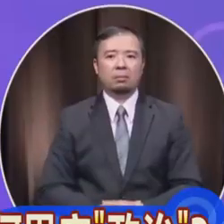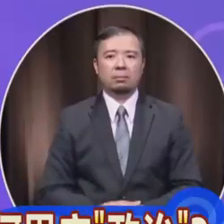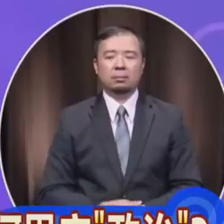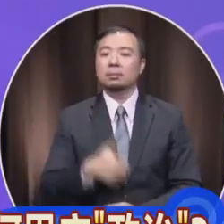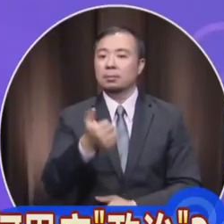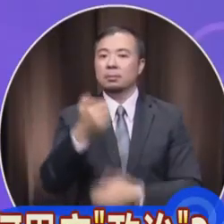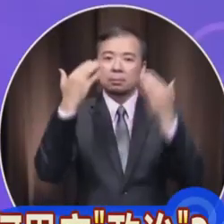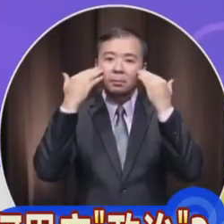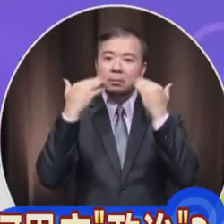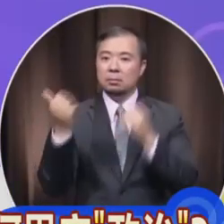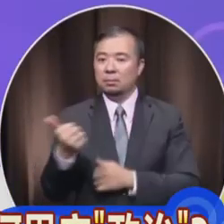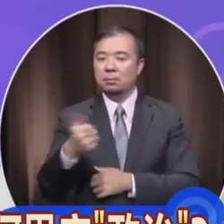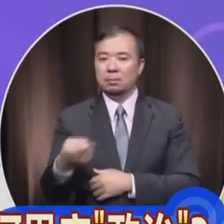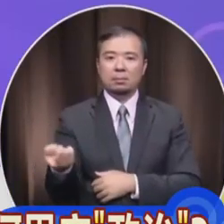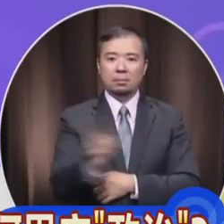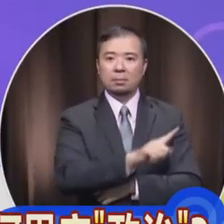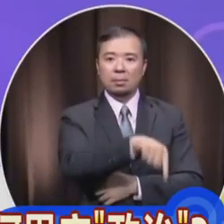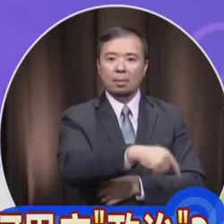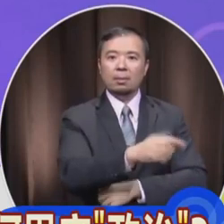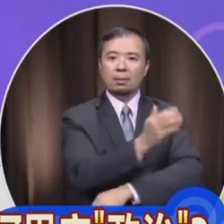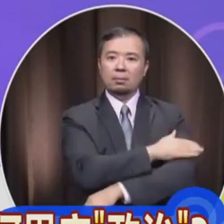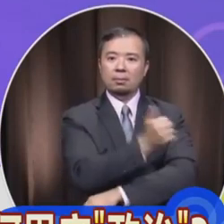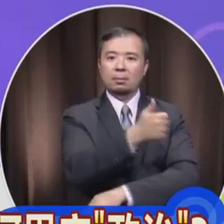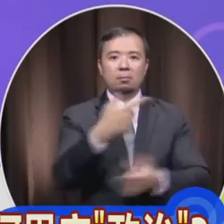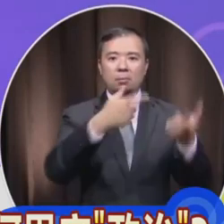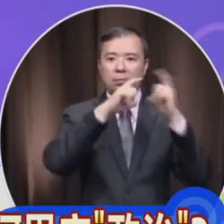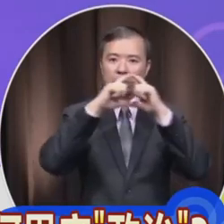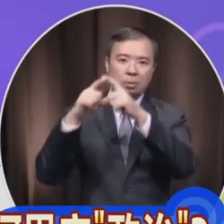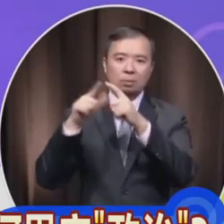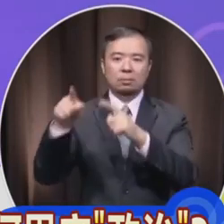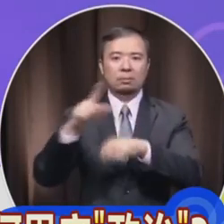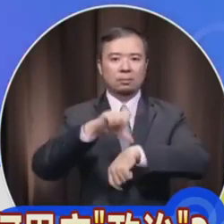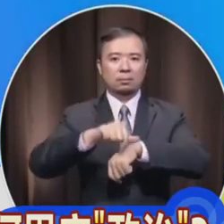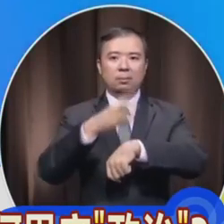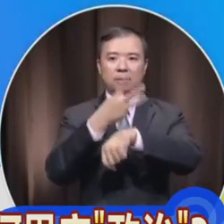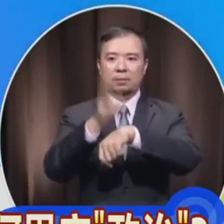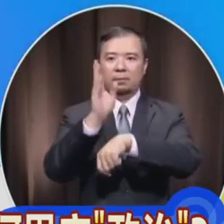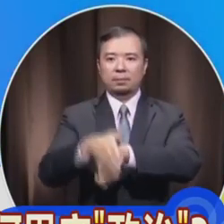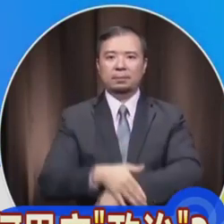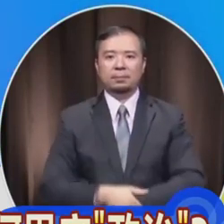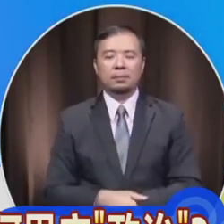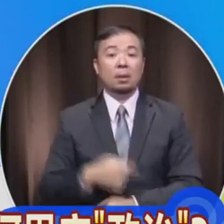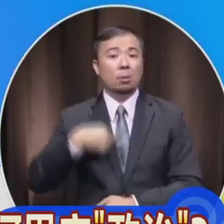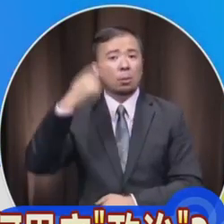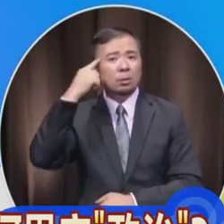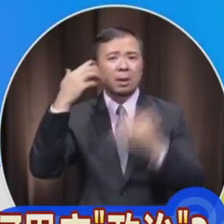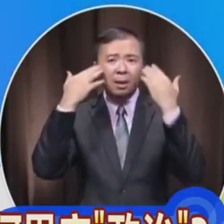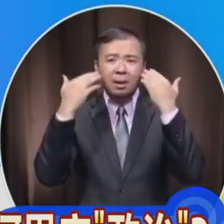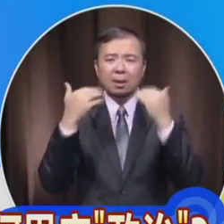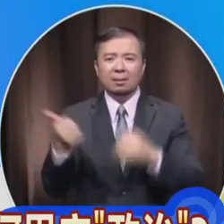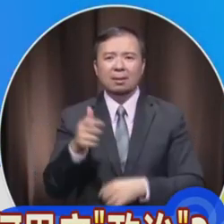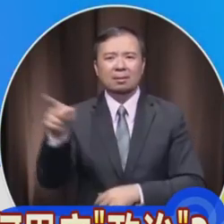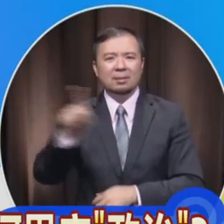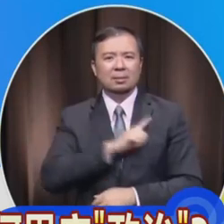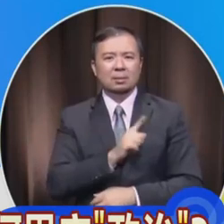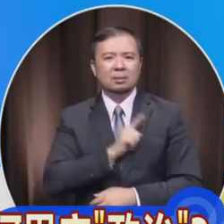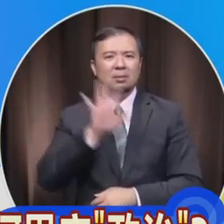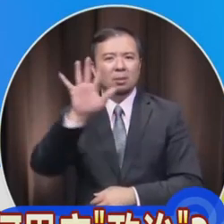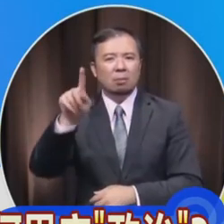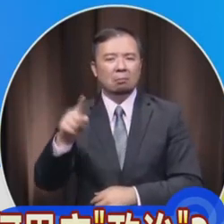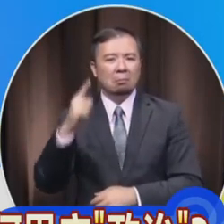来请陈其迈先生回答，时间3分半。 我想韩国瑜主委你有点乱的方寸，好，